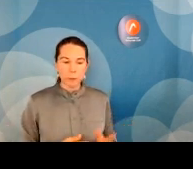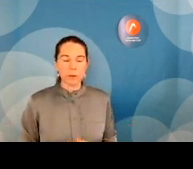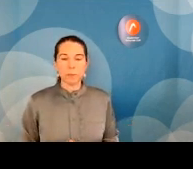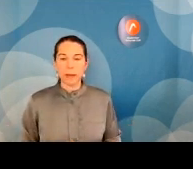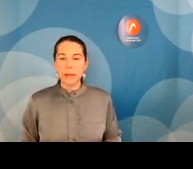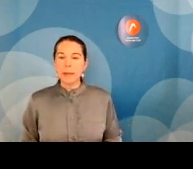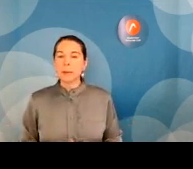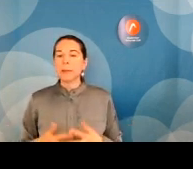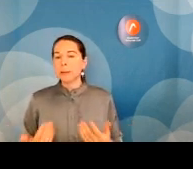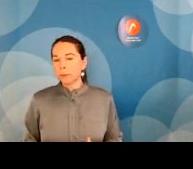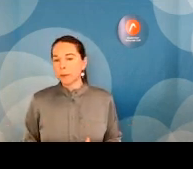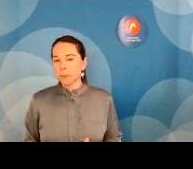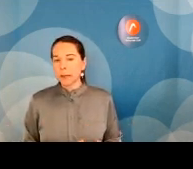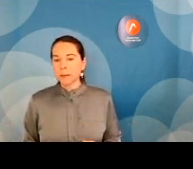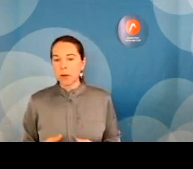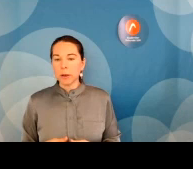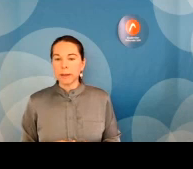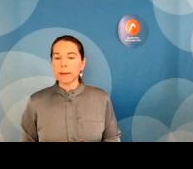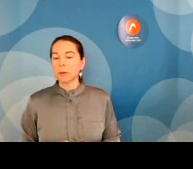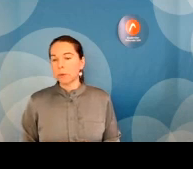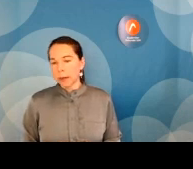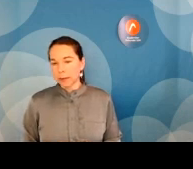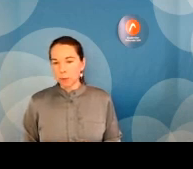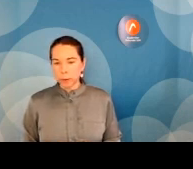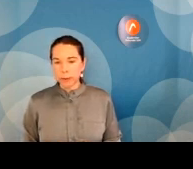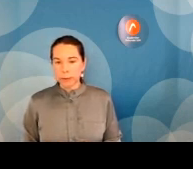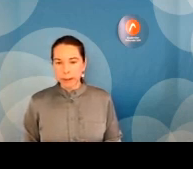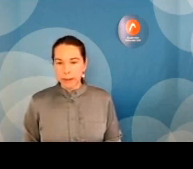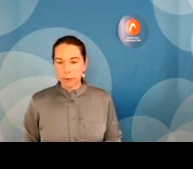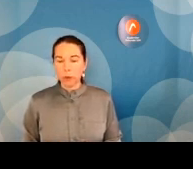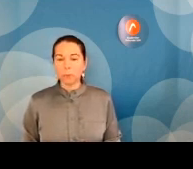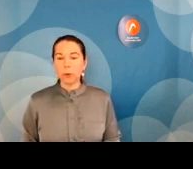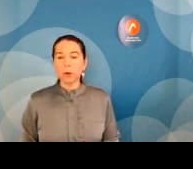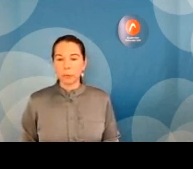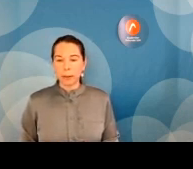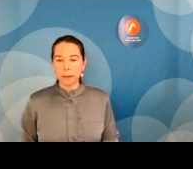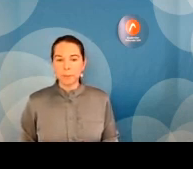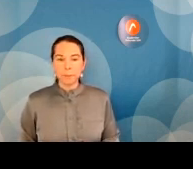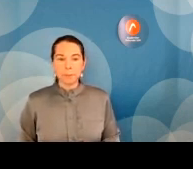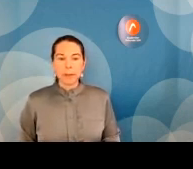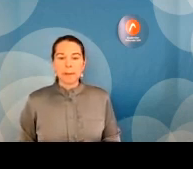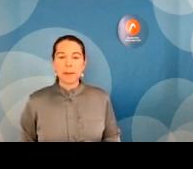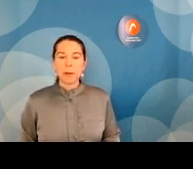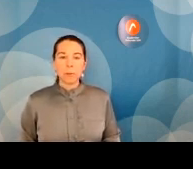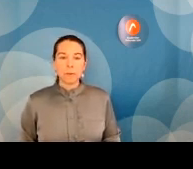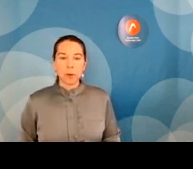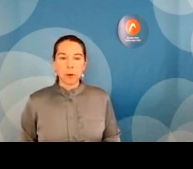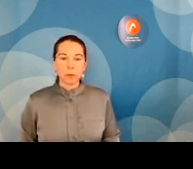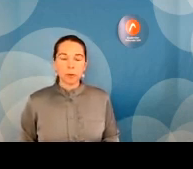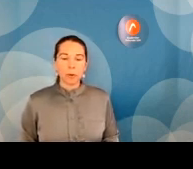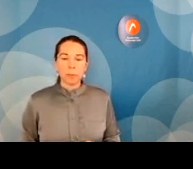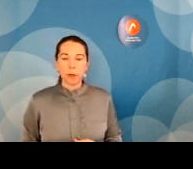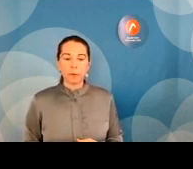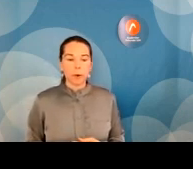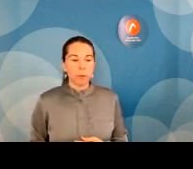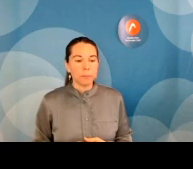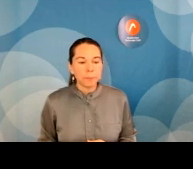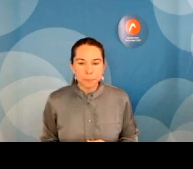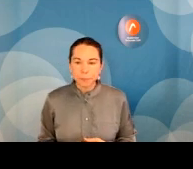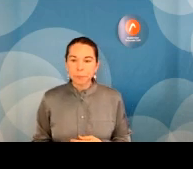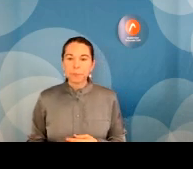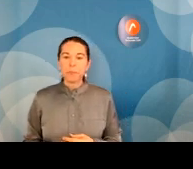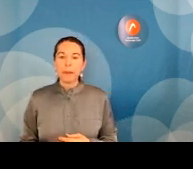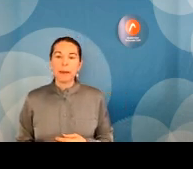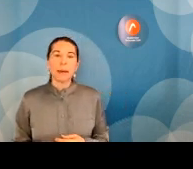som fördjupar sig om det. Men lite om diskrimineringslagen, lite om vad aktiva åtgärder är och om normer. Sen kommer vi också prata